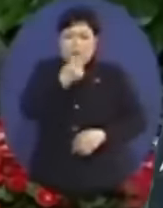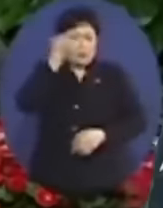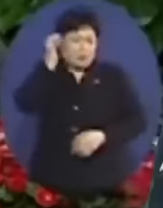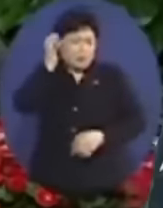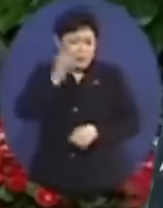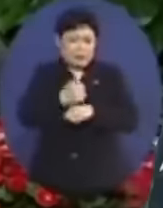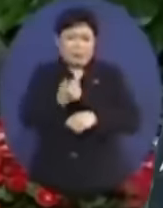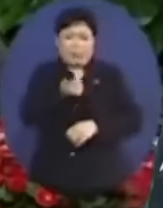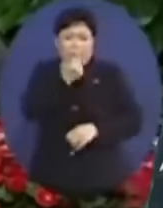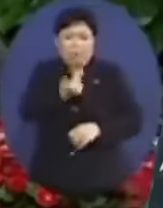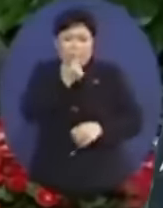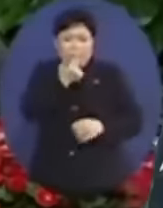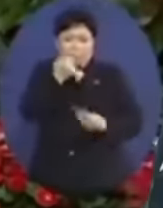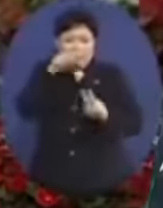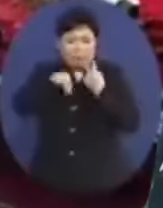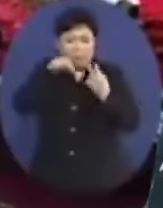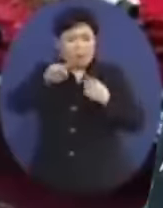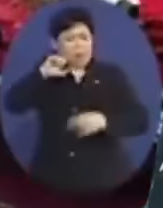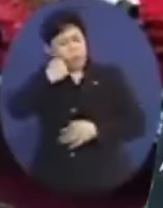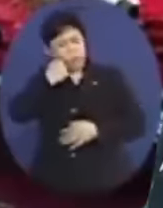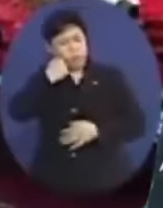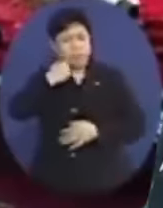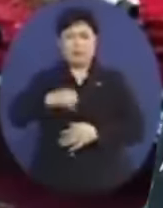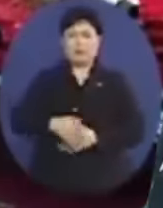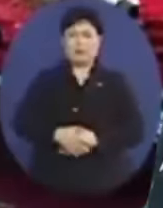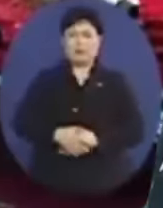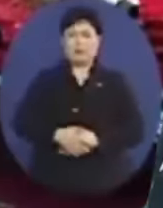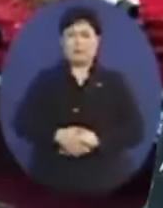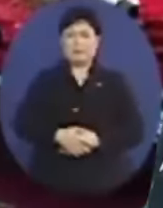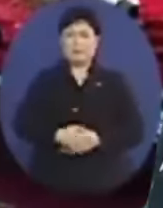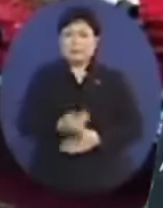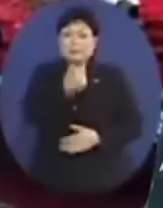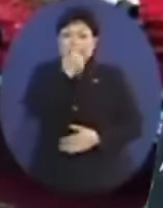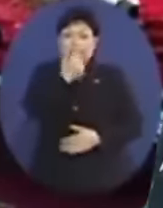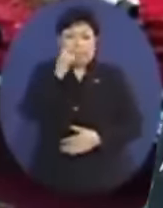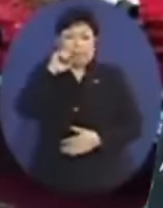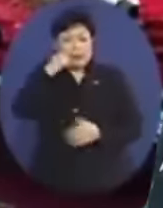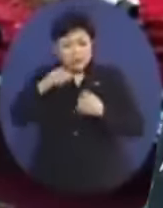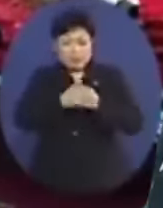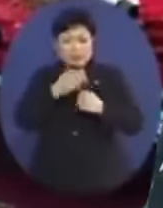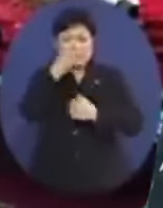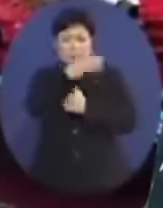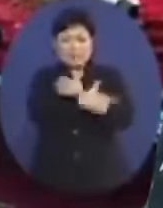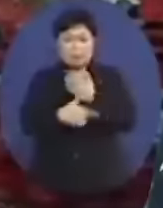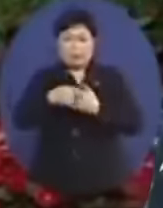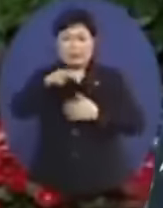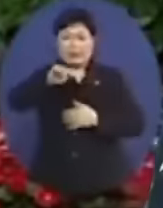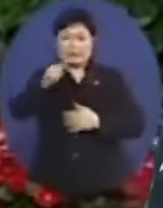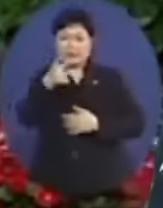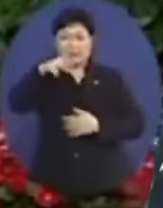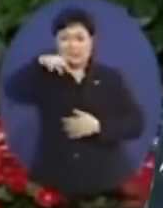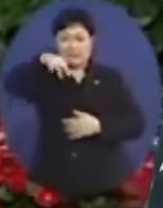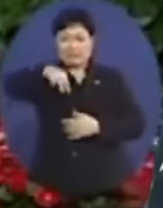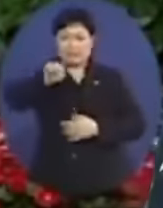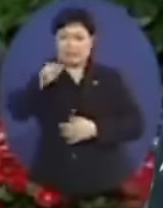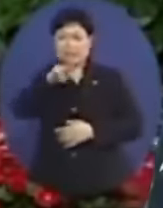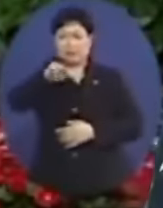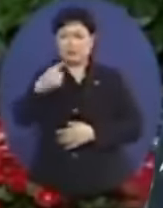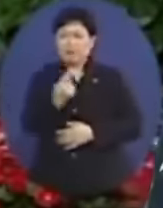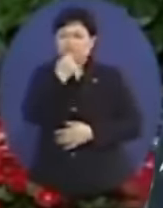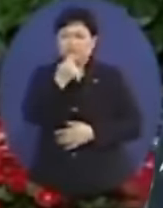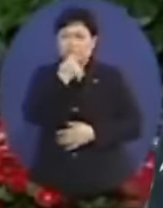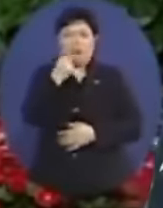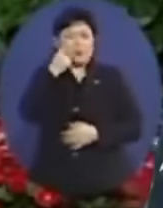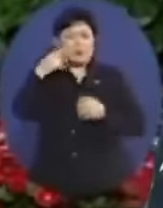숨을 쉴 수가 없습니다 숨을 쉴 수 없으니 몸에는 산수가 부족하여 온몸에 경이